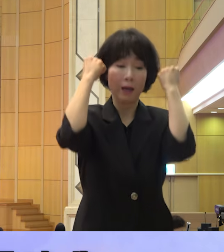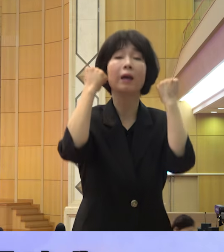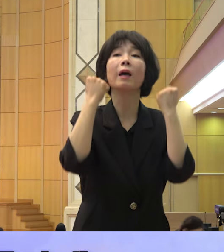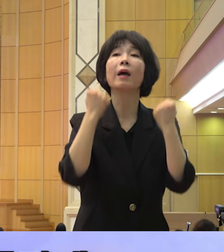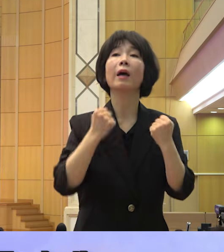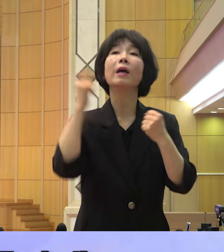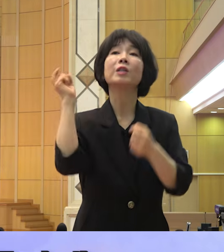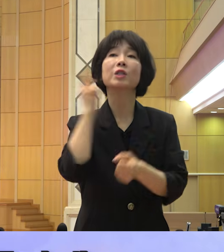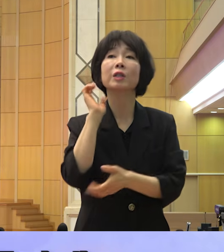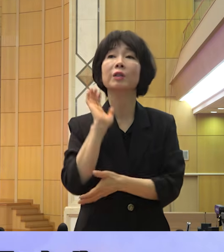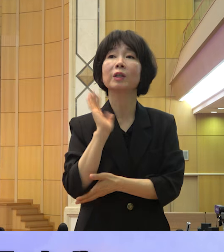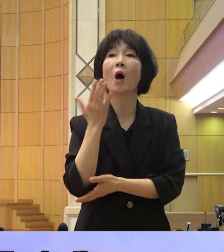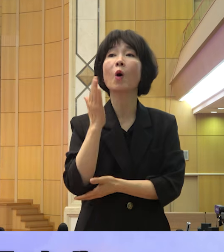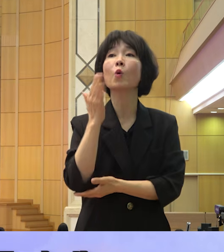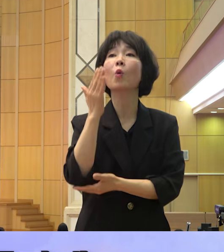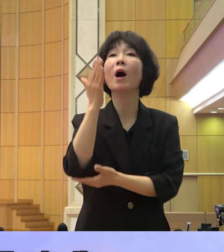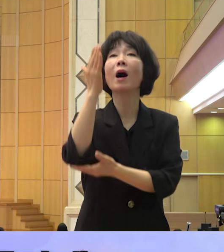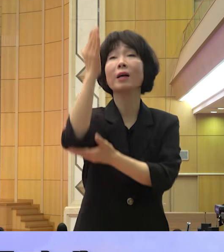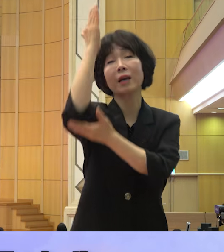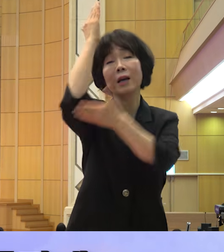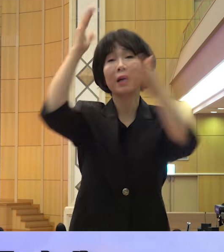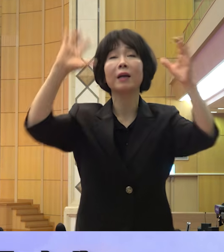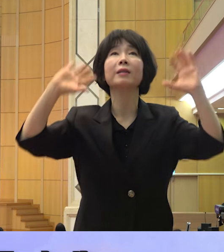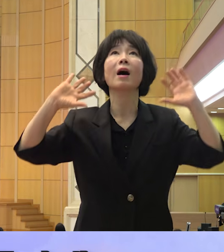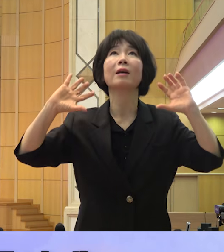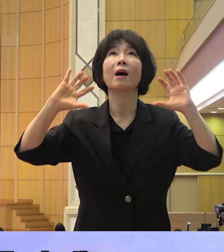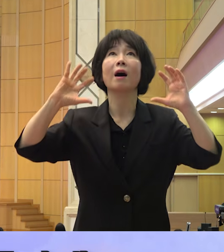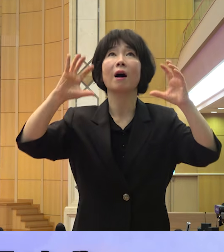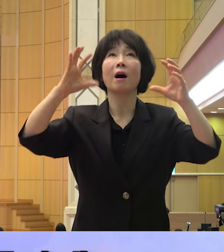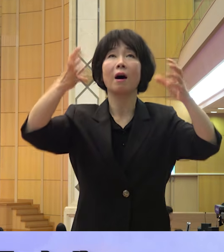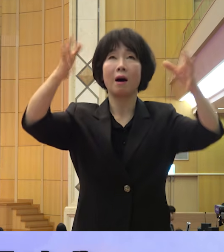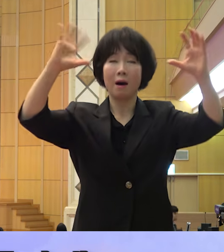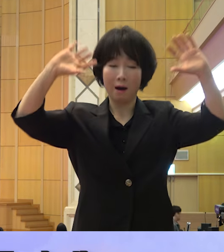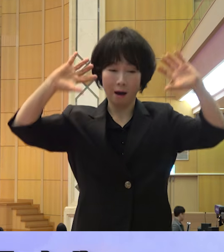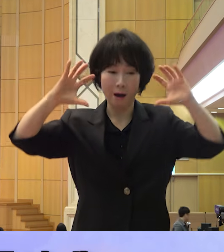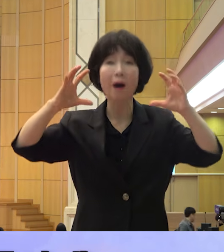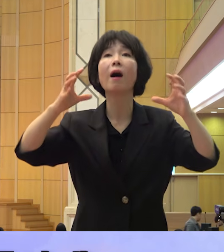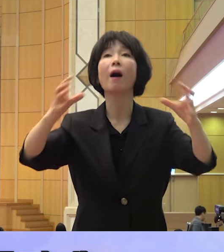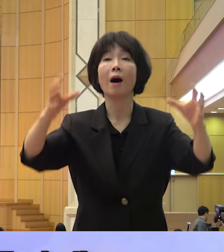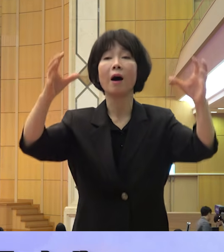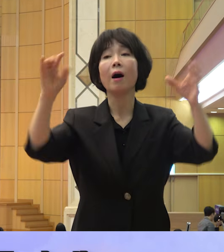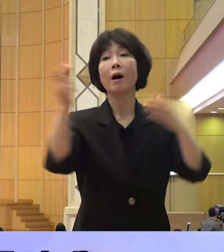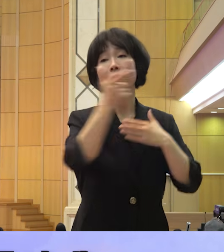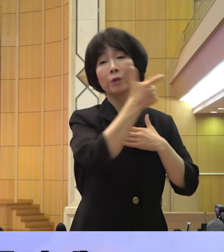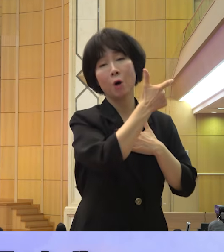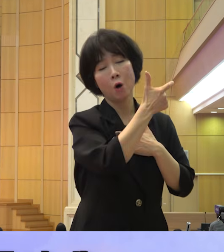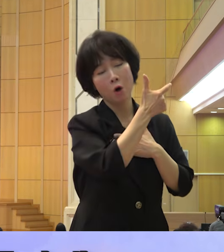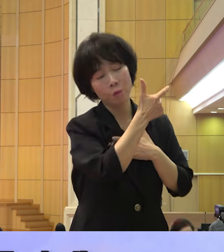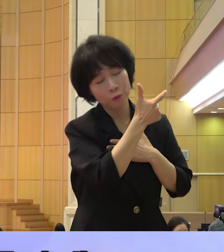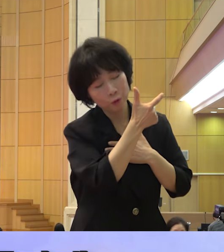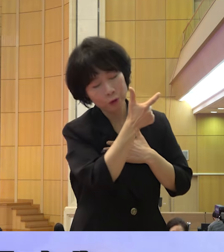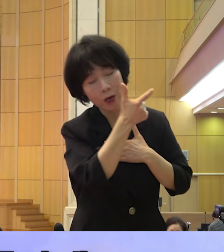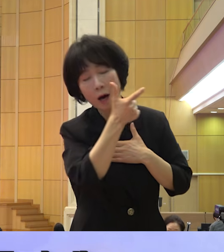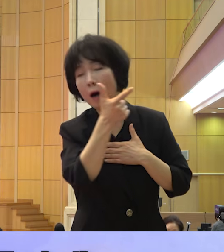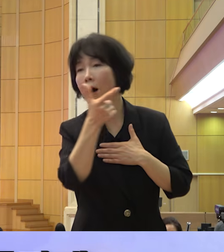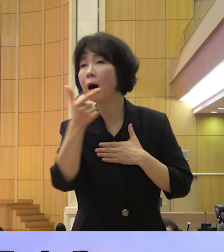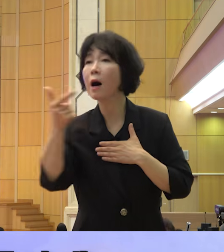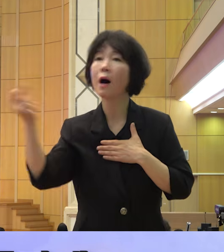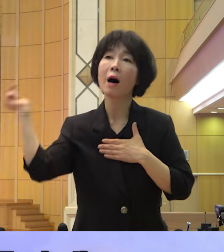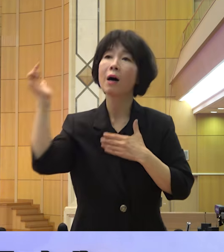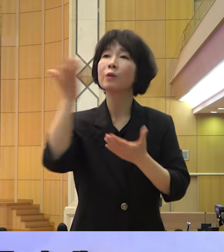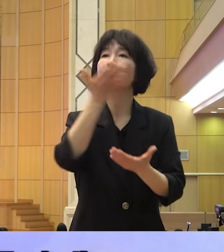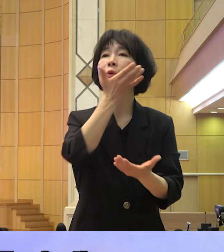주님 계신 영광의 나라 너무나도